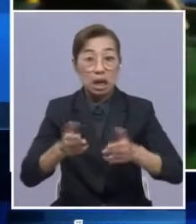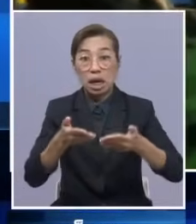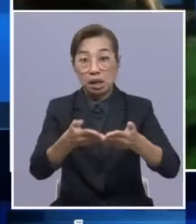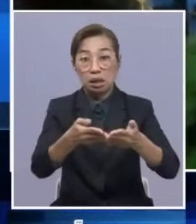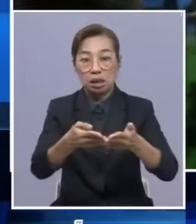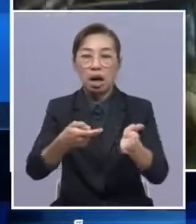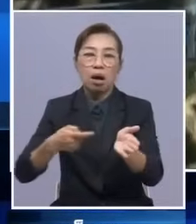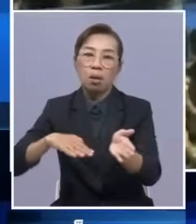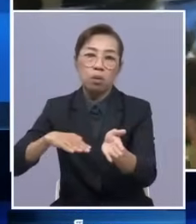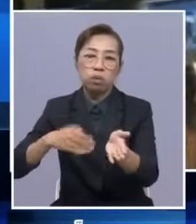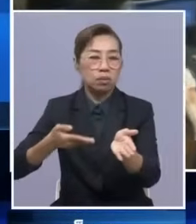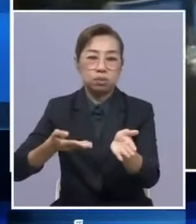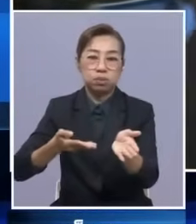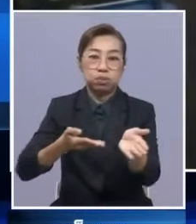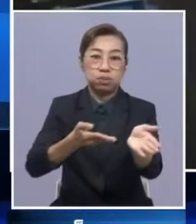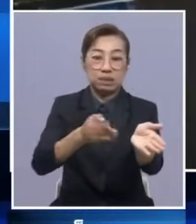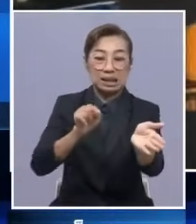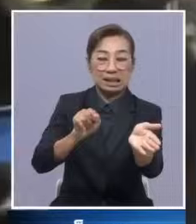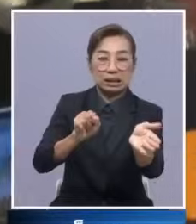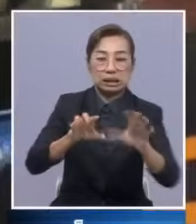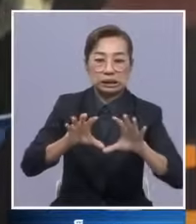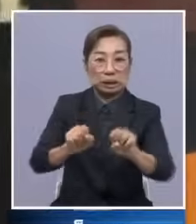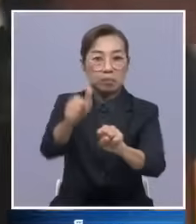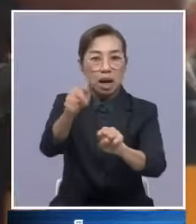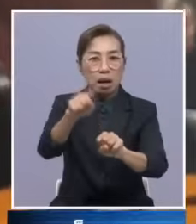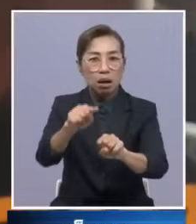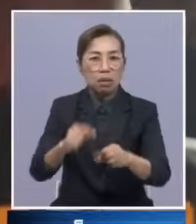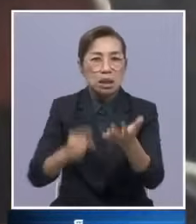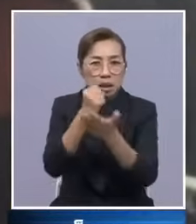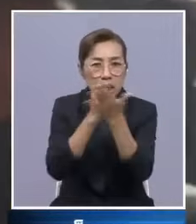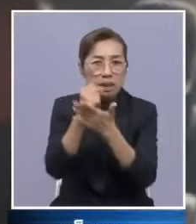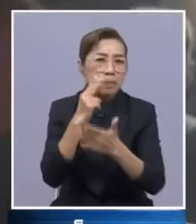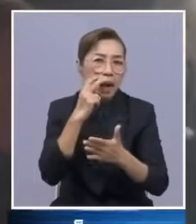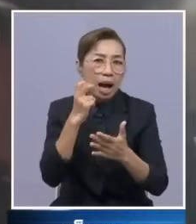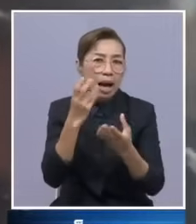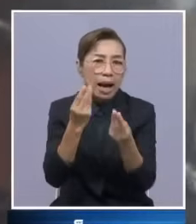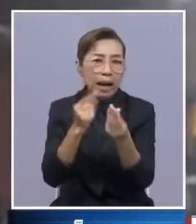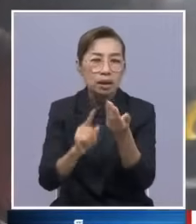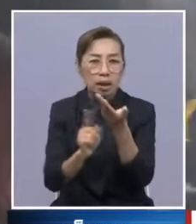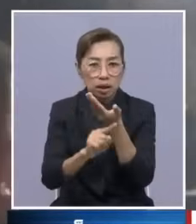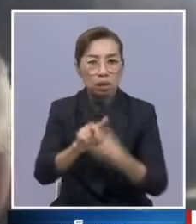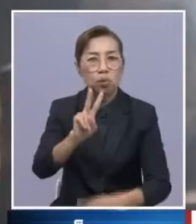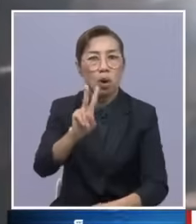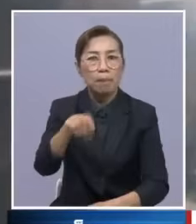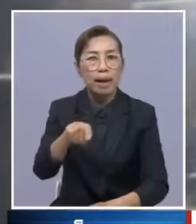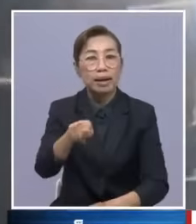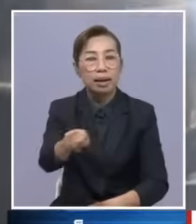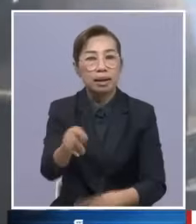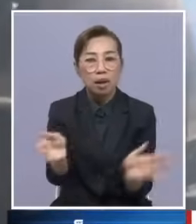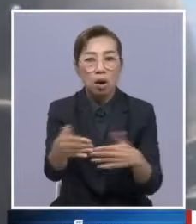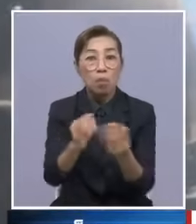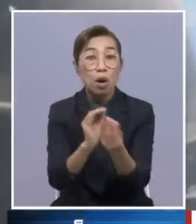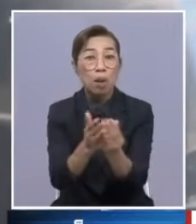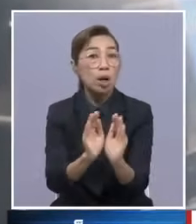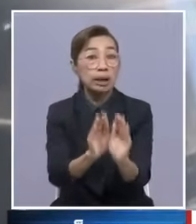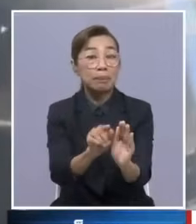ที่ลักลอบขนยาไอซ์เข้ามา 2,000 กิโลกรัมโอ้โหเยอะมากนะคะซุกซ่อนอำพรางมาในกล่องผลไม้อบ